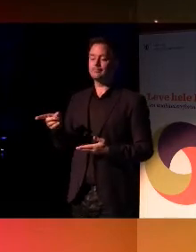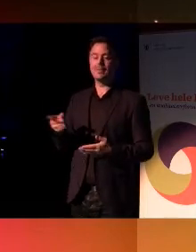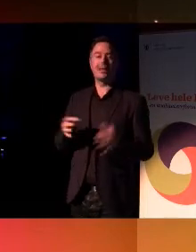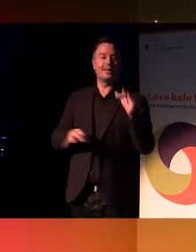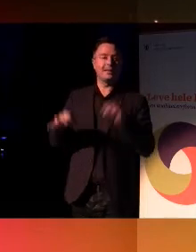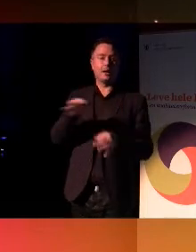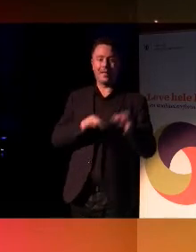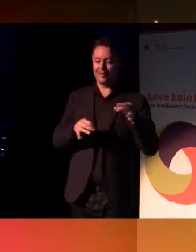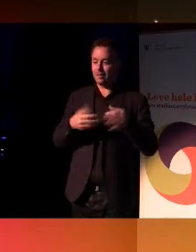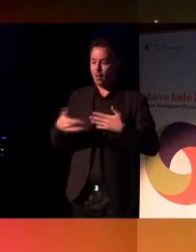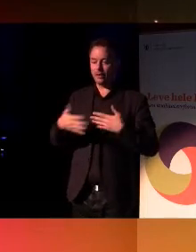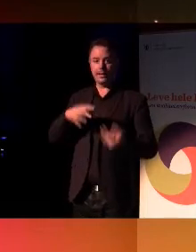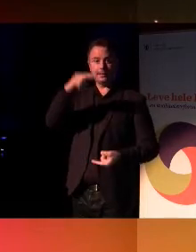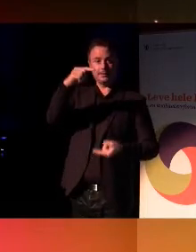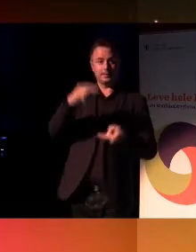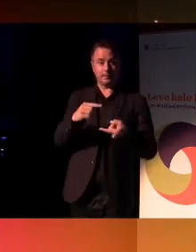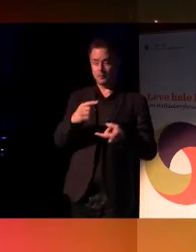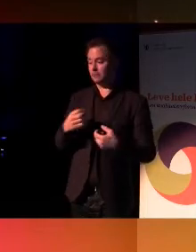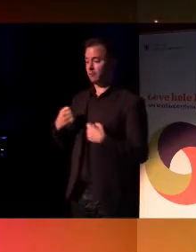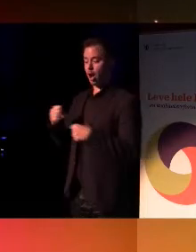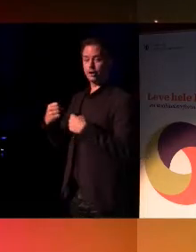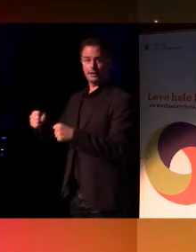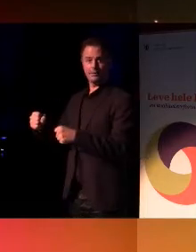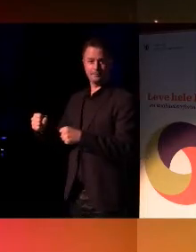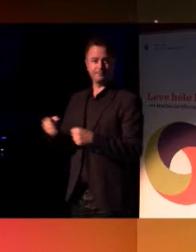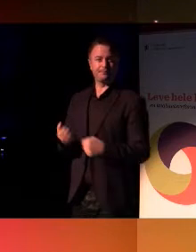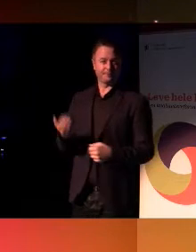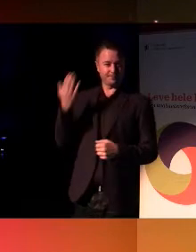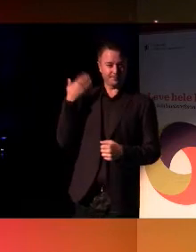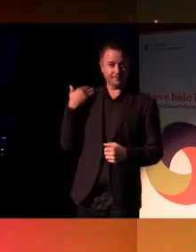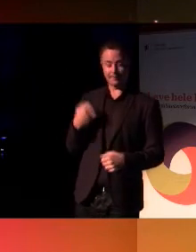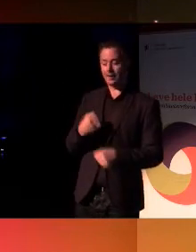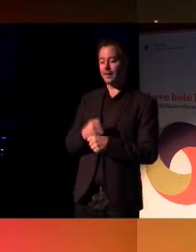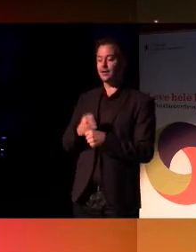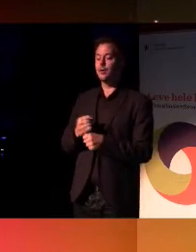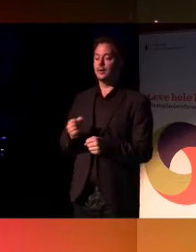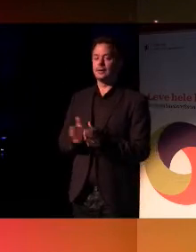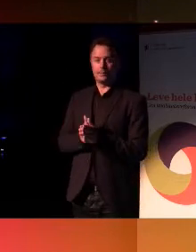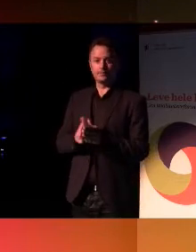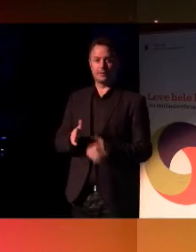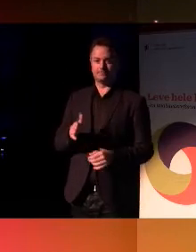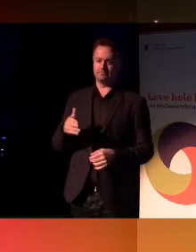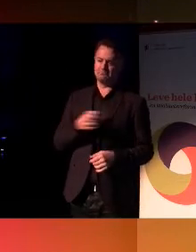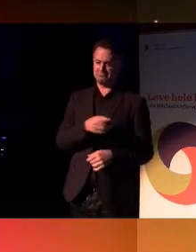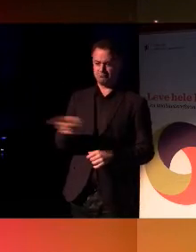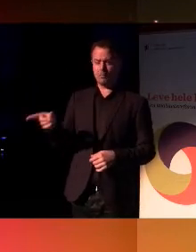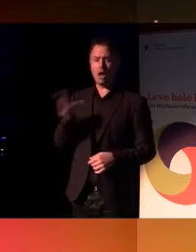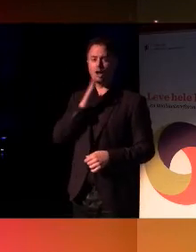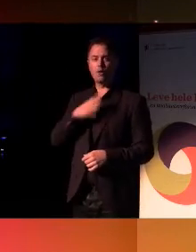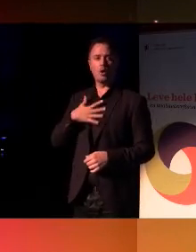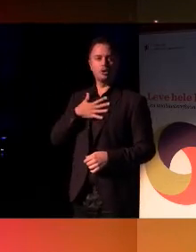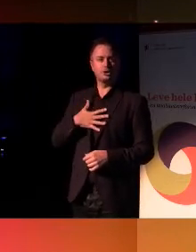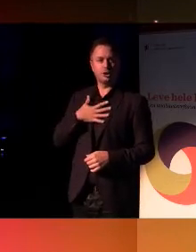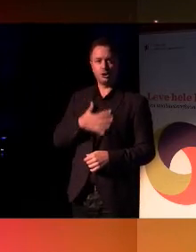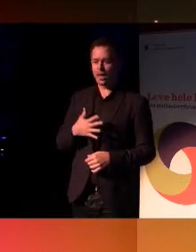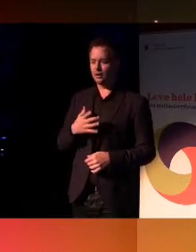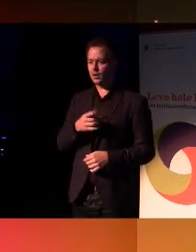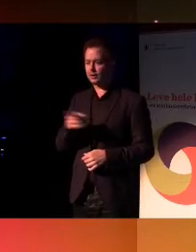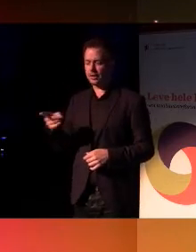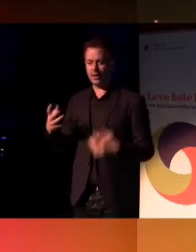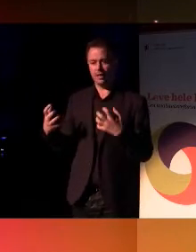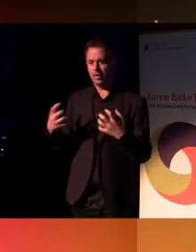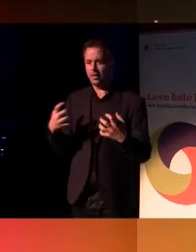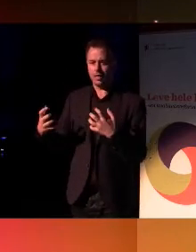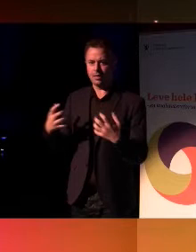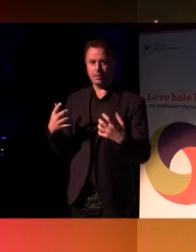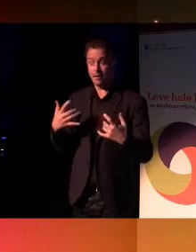jobbe sammen med alvorlig syke som hadde økt virketrang, vanskelig for å konsentrere seg, så ble vi enige om hva skal vi gjøre. Jo,